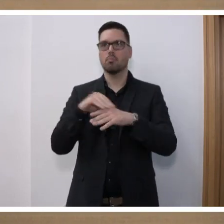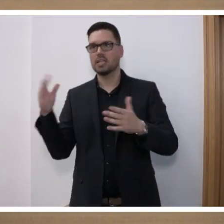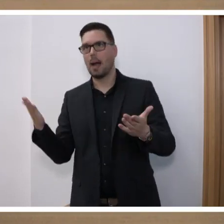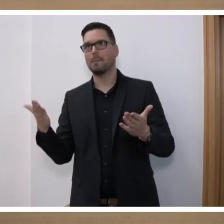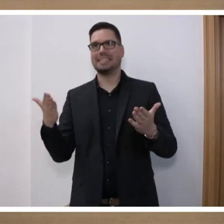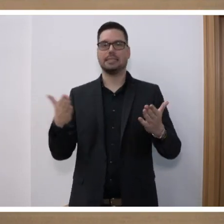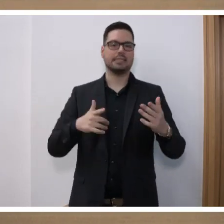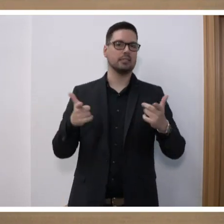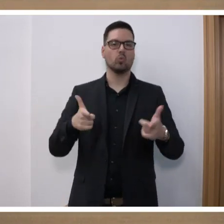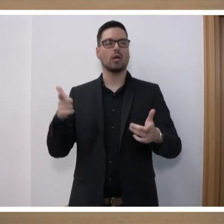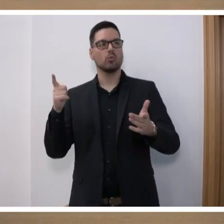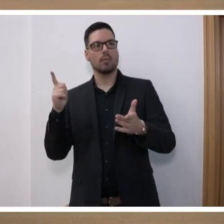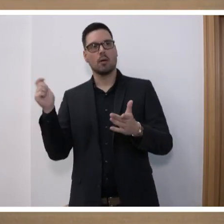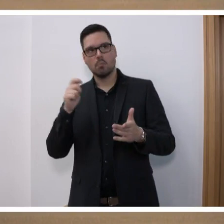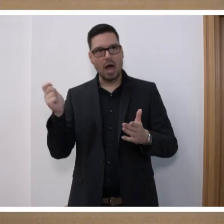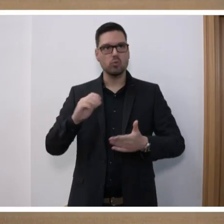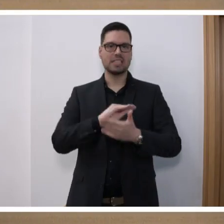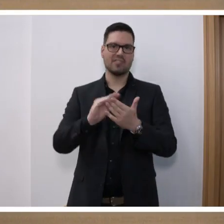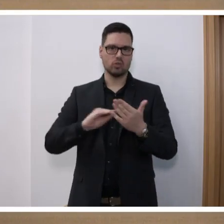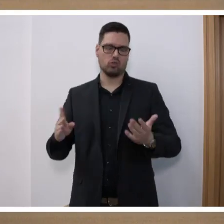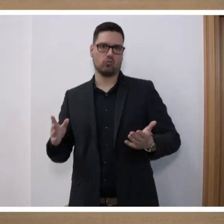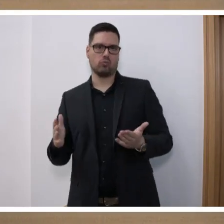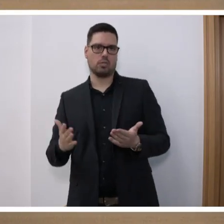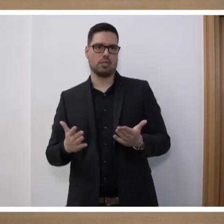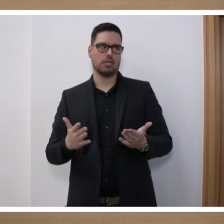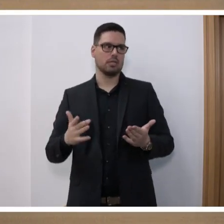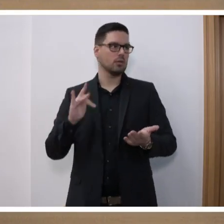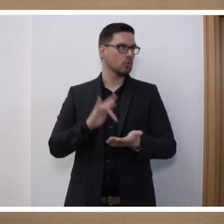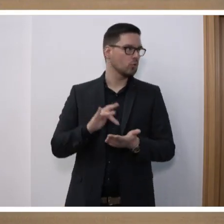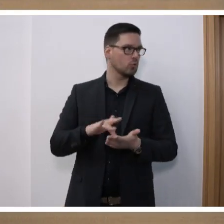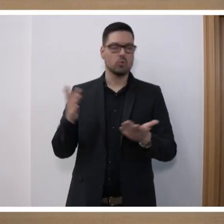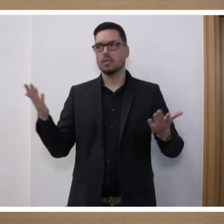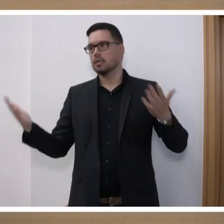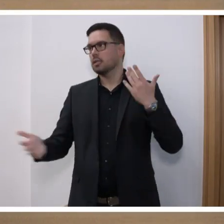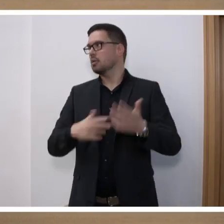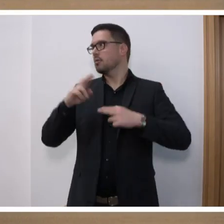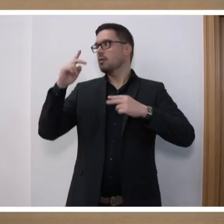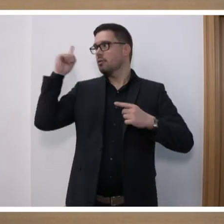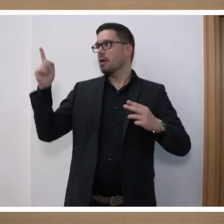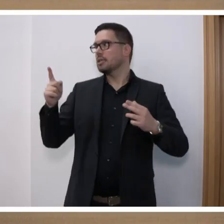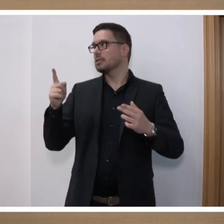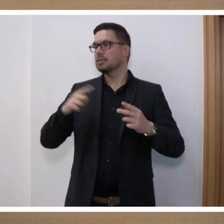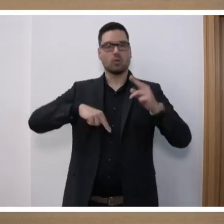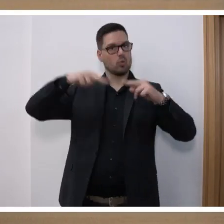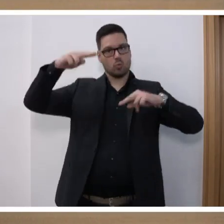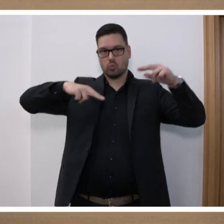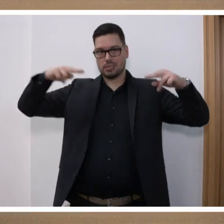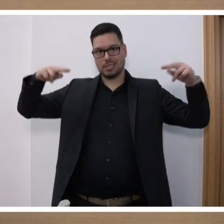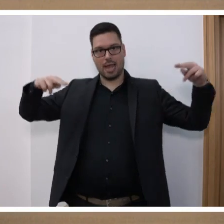eine Auszeit von der Schule ist, weil ich glaube, wir wissen ja alle, welche